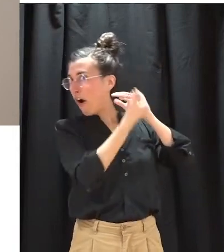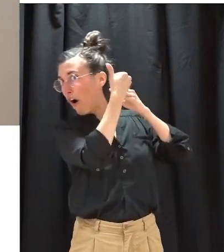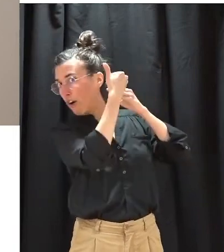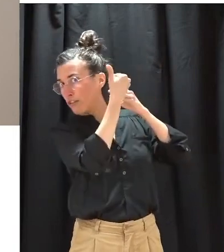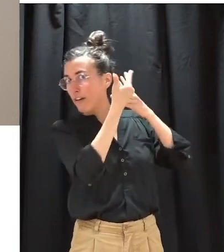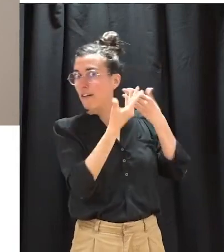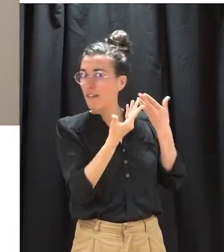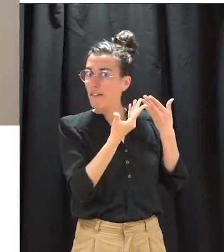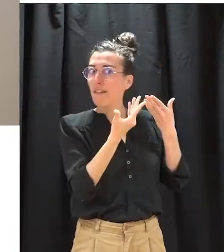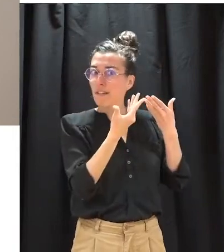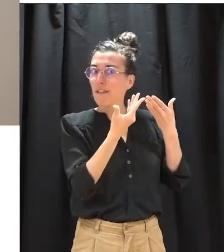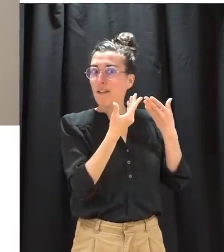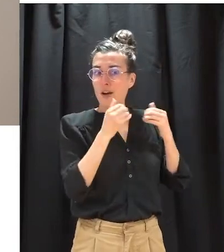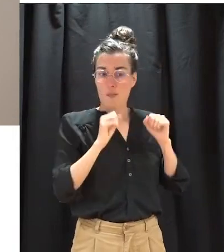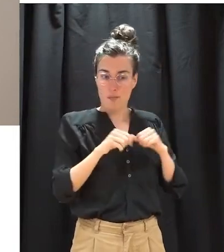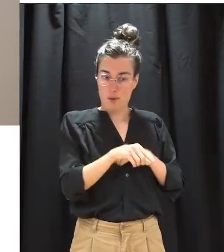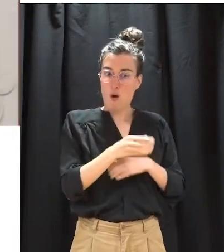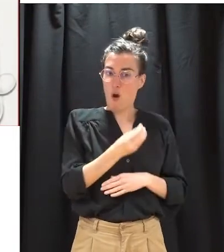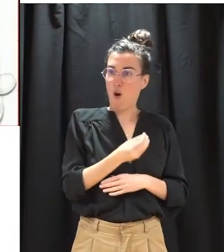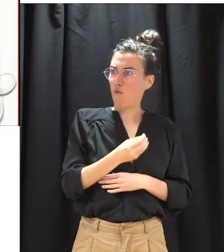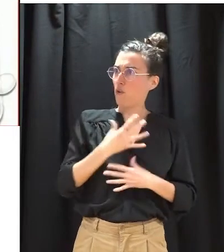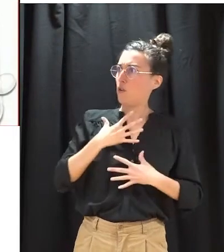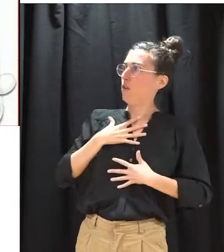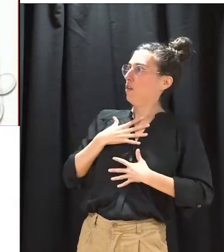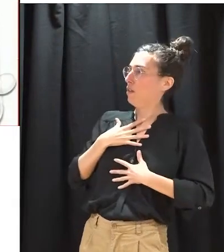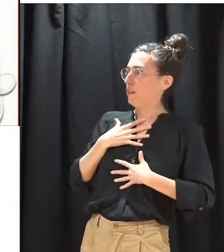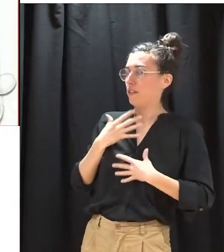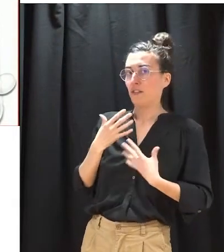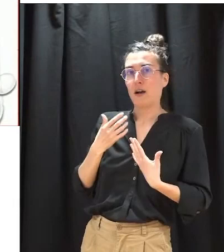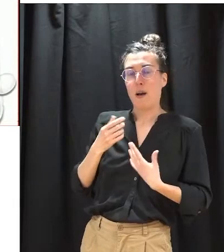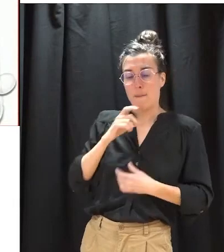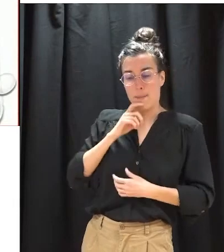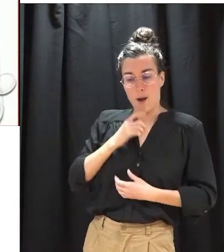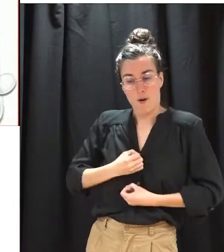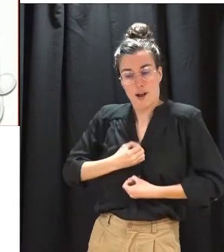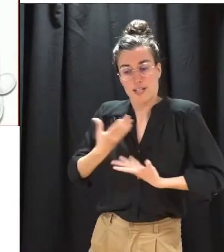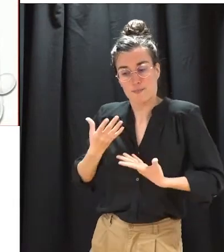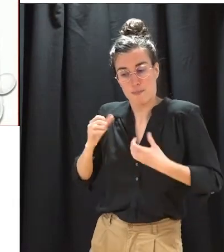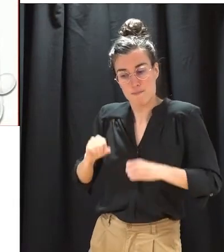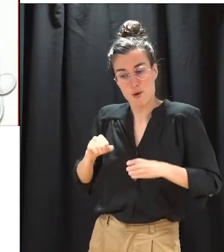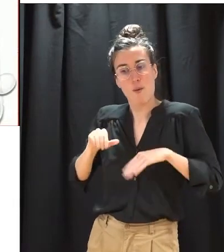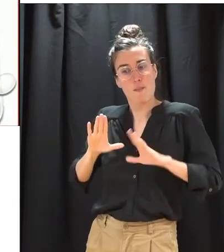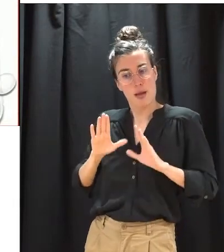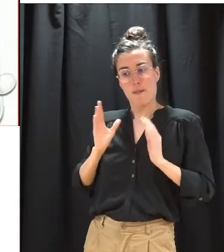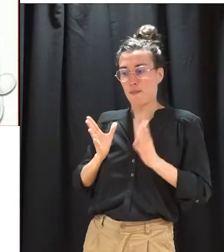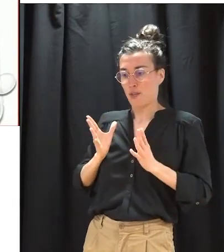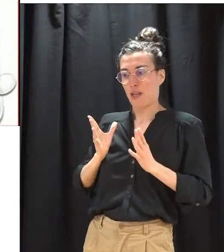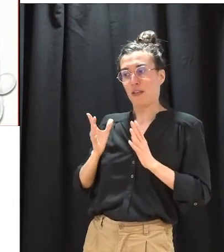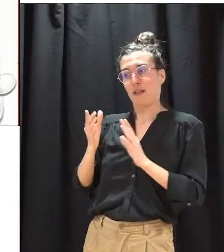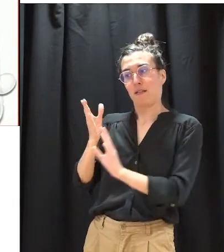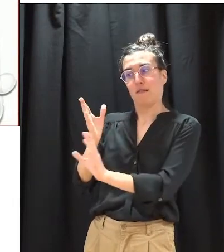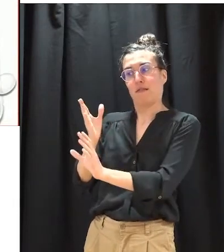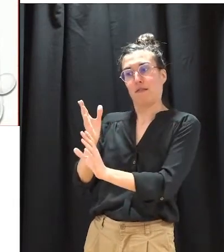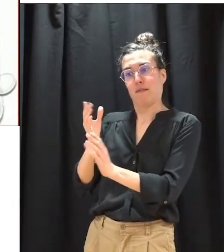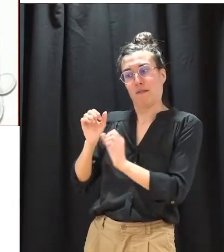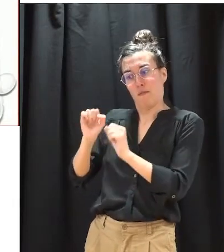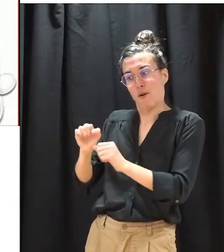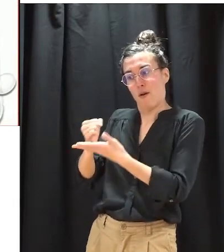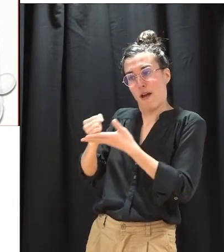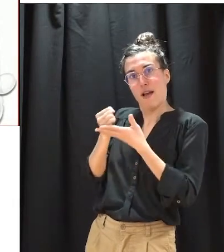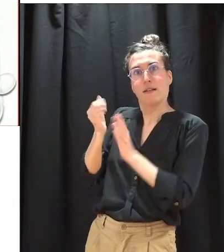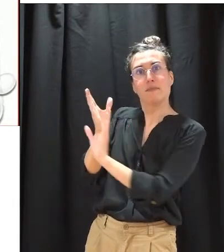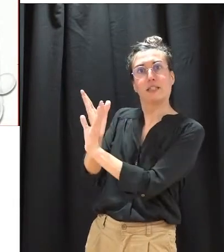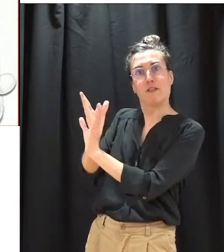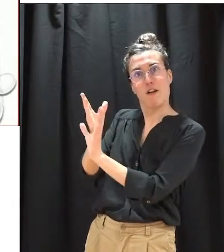particulièrement pour cet enfant, même s'il ne peut pas tout de suite clairement le verbaliser, c'est quand même important qu'il puisse peut-être être accompagné par un psychologue. Et